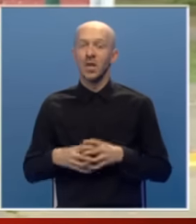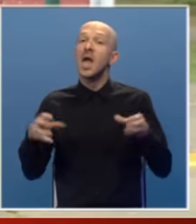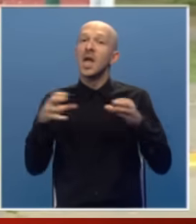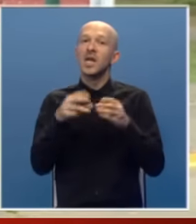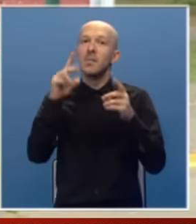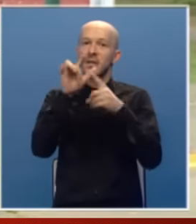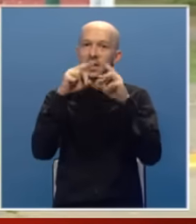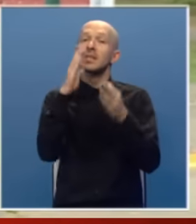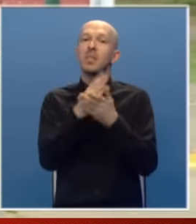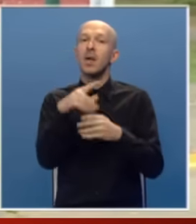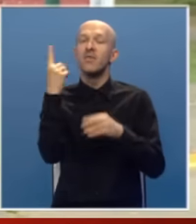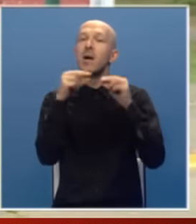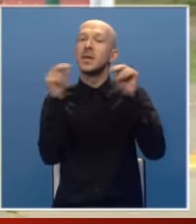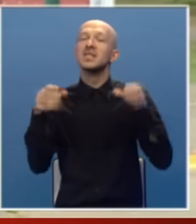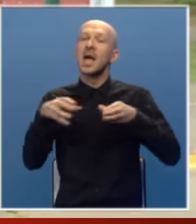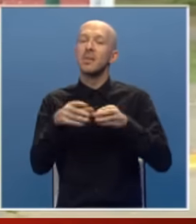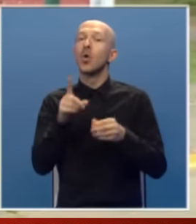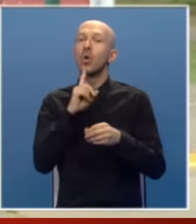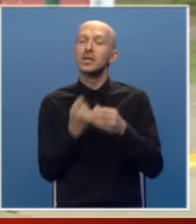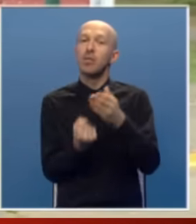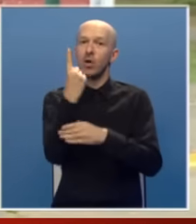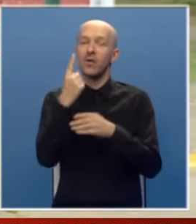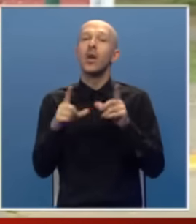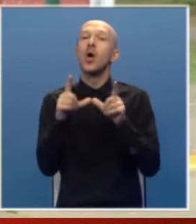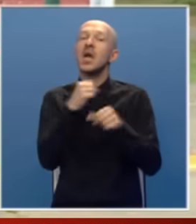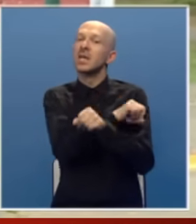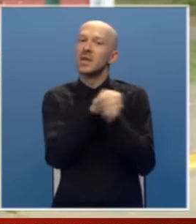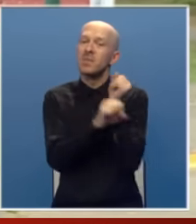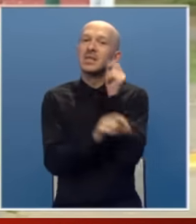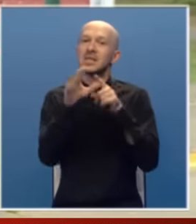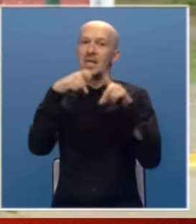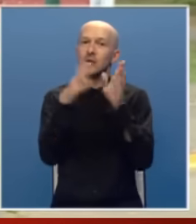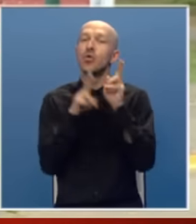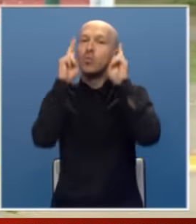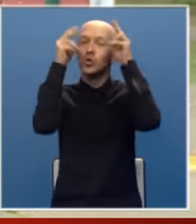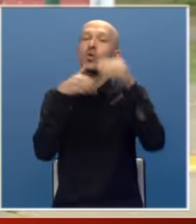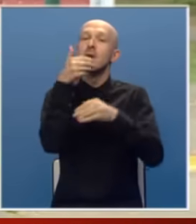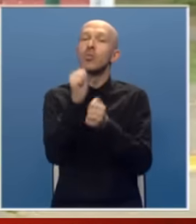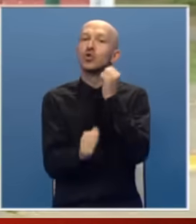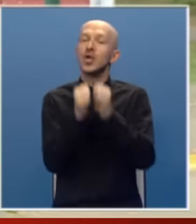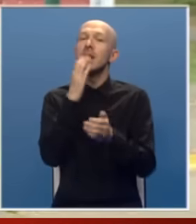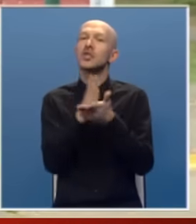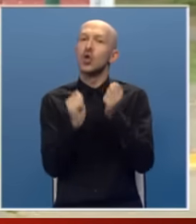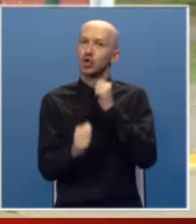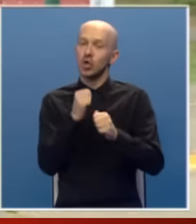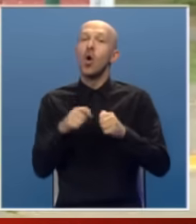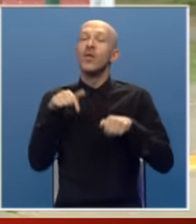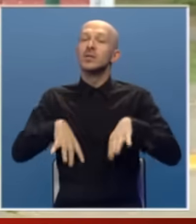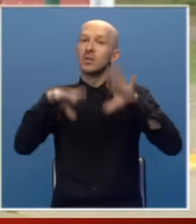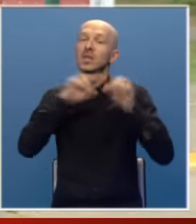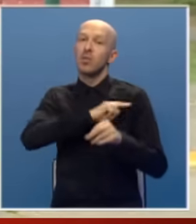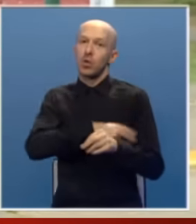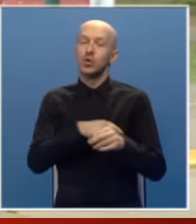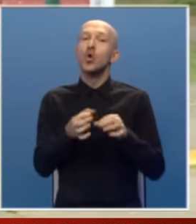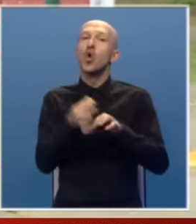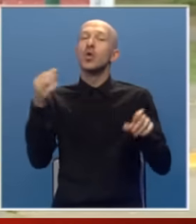Ekipa RTS-a bila je prva medijska ekipa koja se pojavila pred gimnazijom u Sanskom mostu neposredno nakon počinjenja zločina. Ovdje smo zatekli policiju